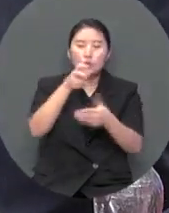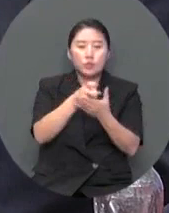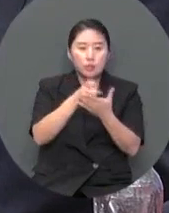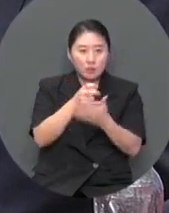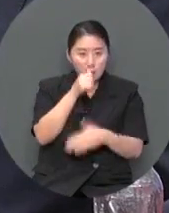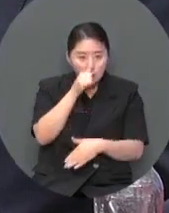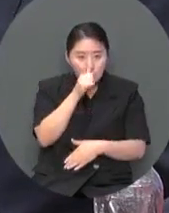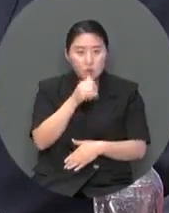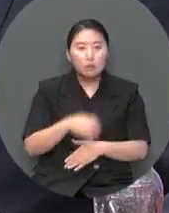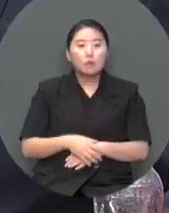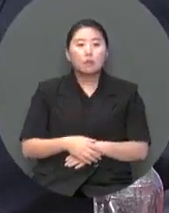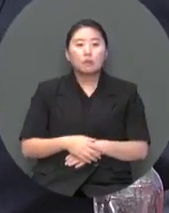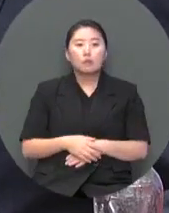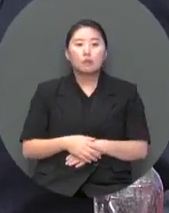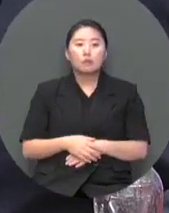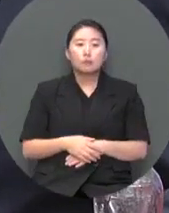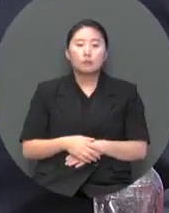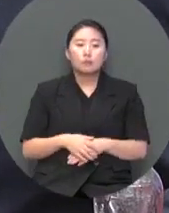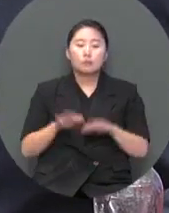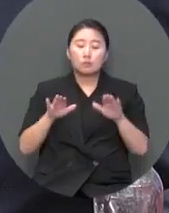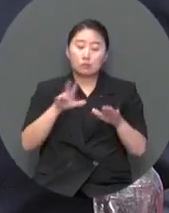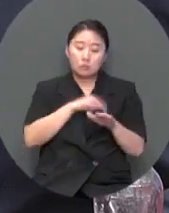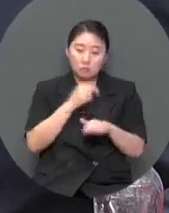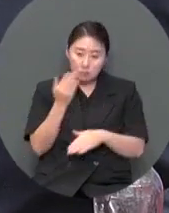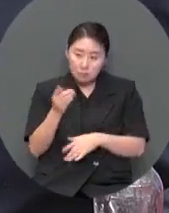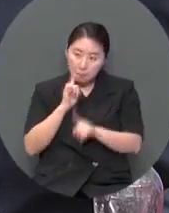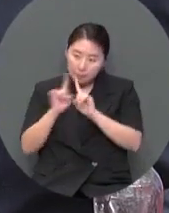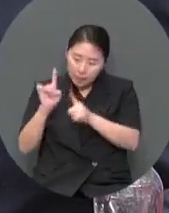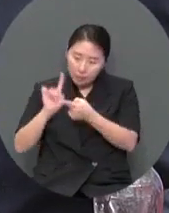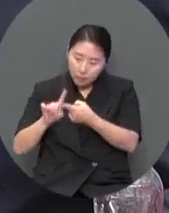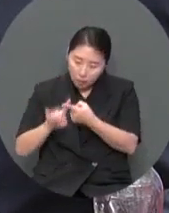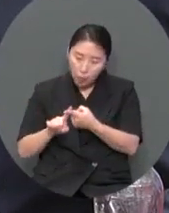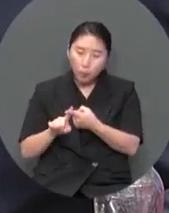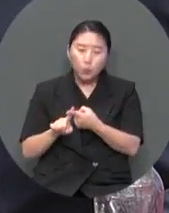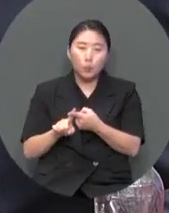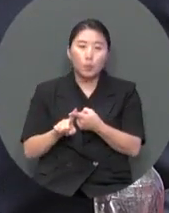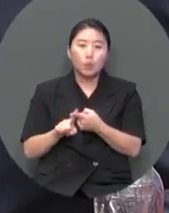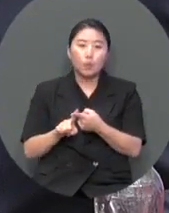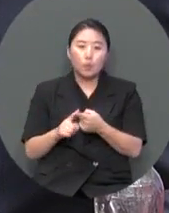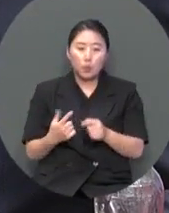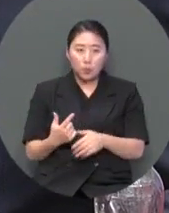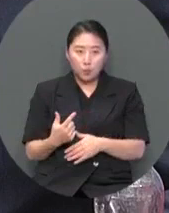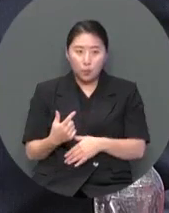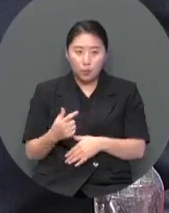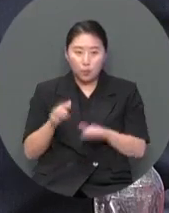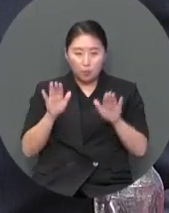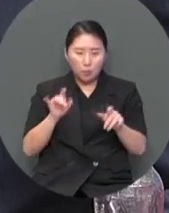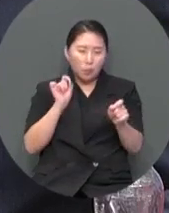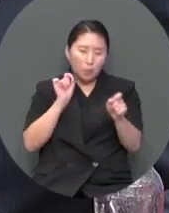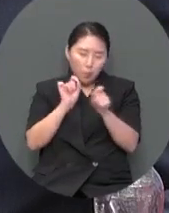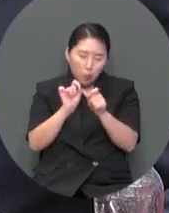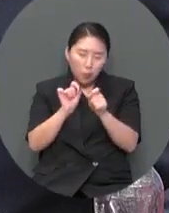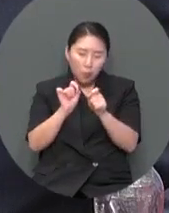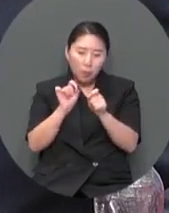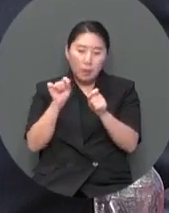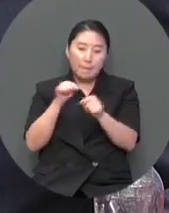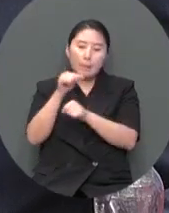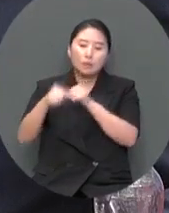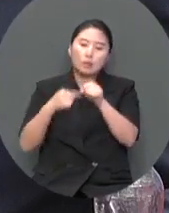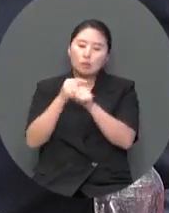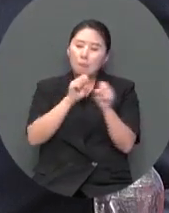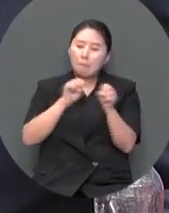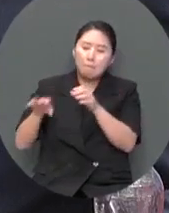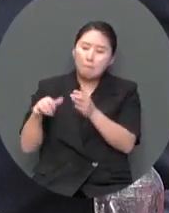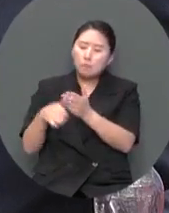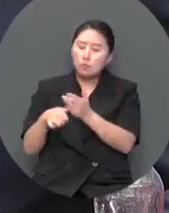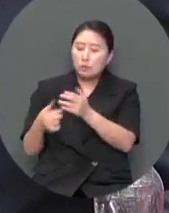정책입니다. 그러면 지금 의원님께서 지적하신 대로 곧 그 고준이 방사성